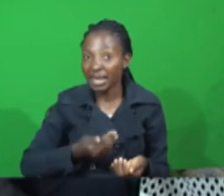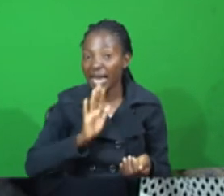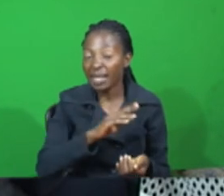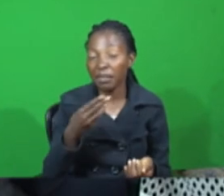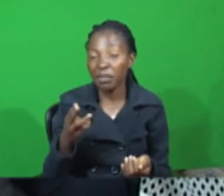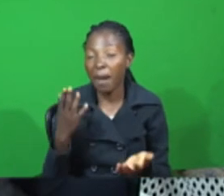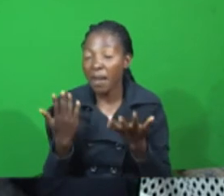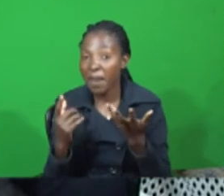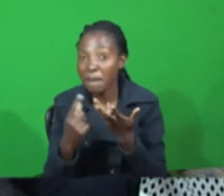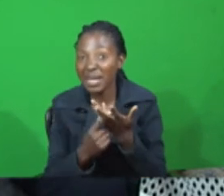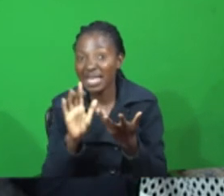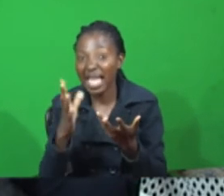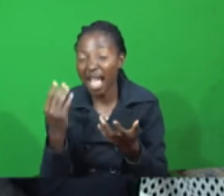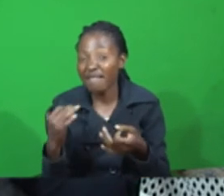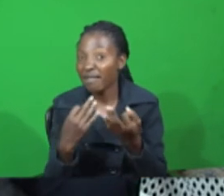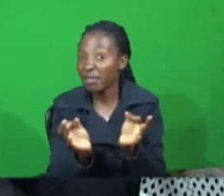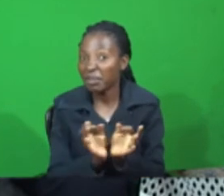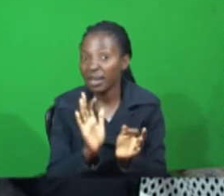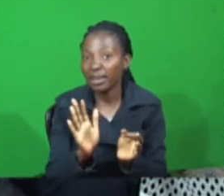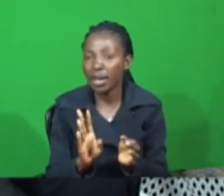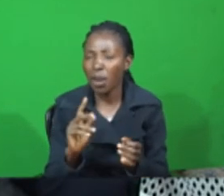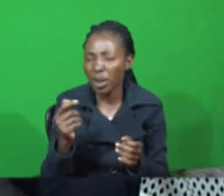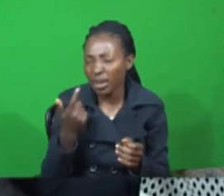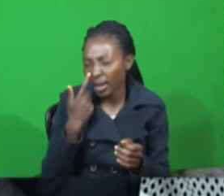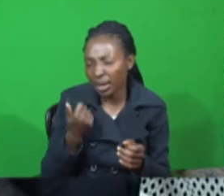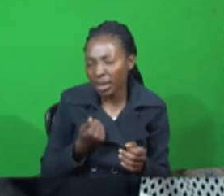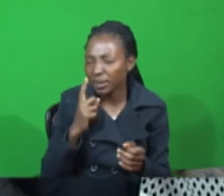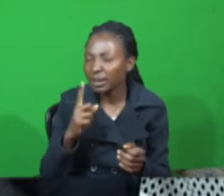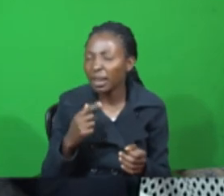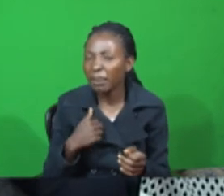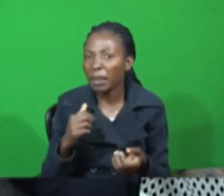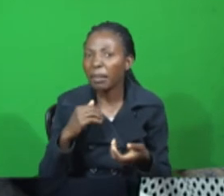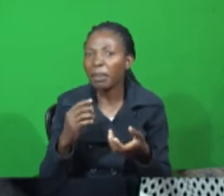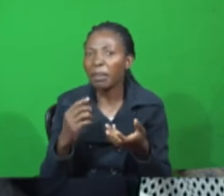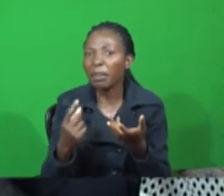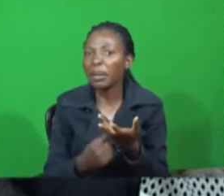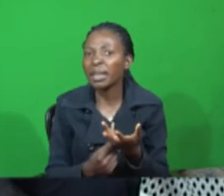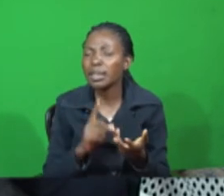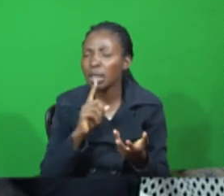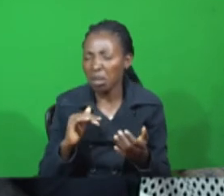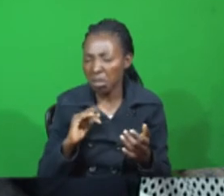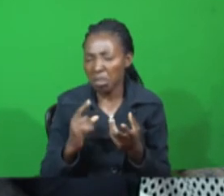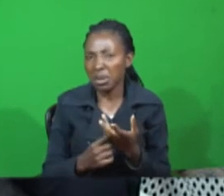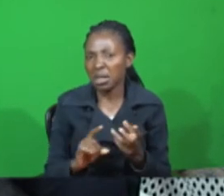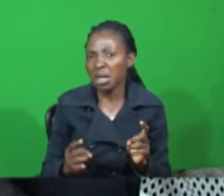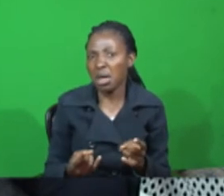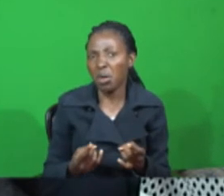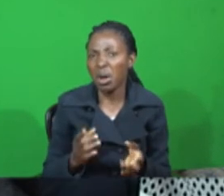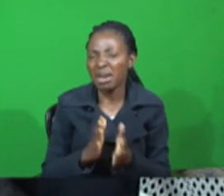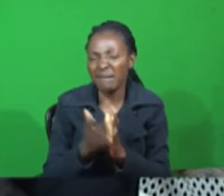akatorora. Aritori nemhuri. Mm-hmm. Musikana paanoti ndane pamiri. Unogweta pamirisi ya uzo ndine